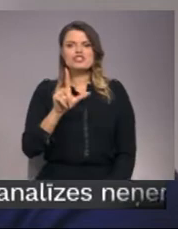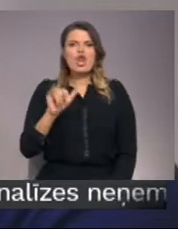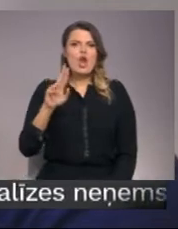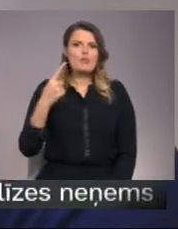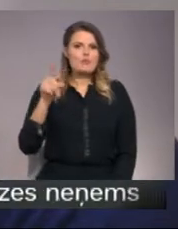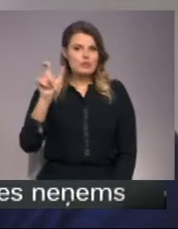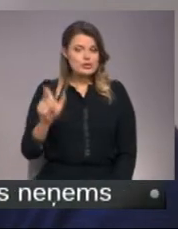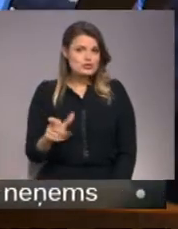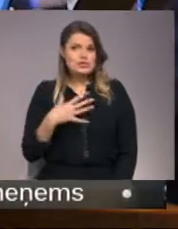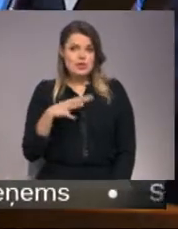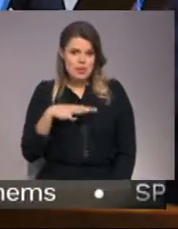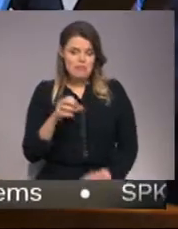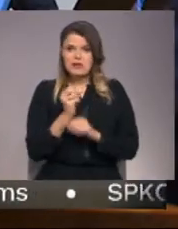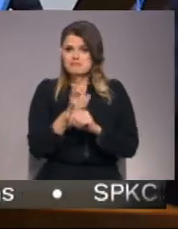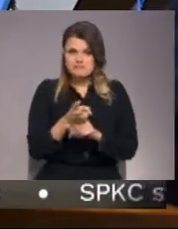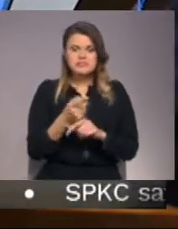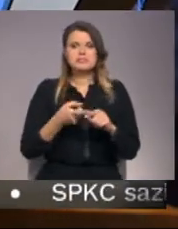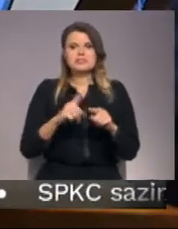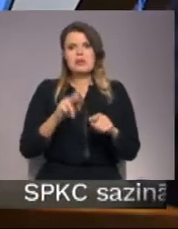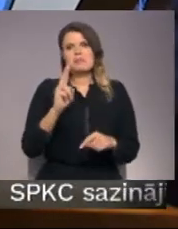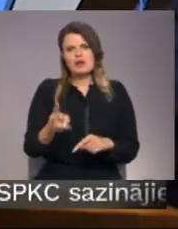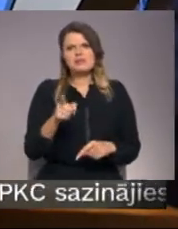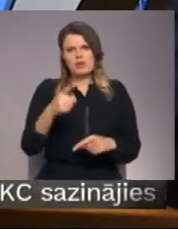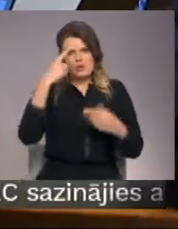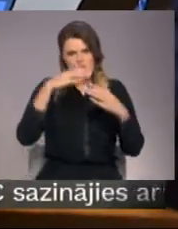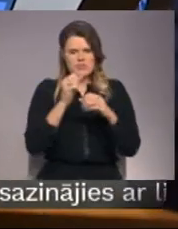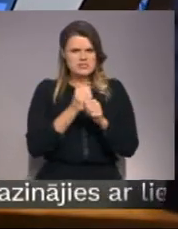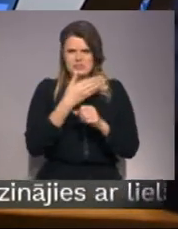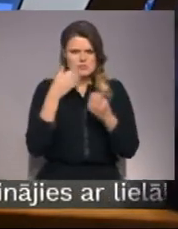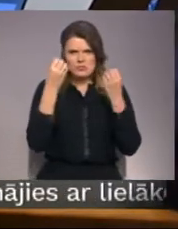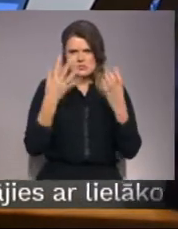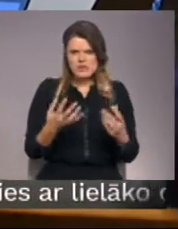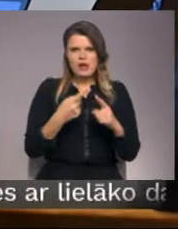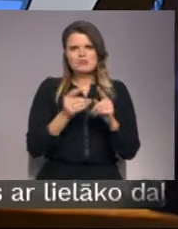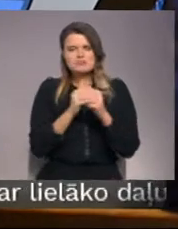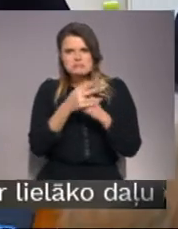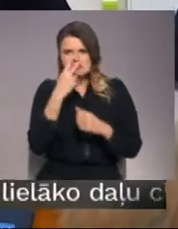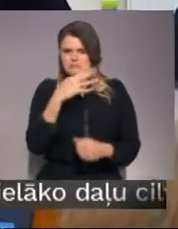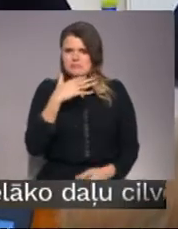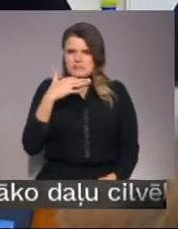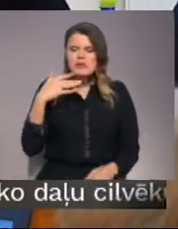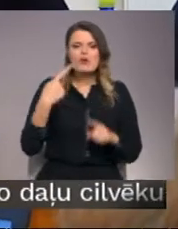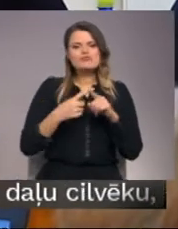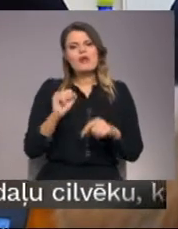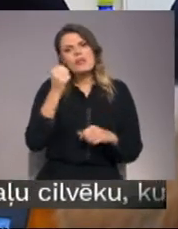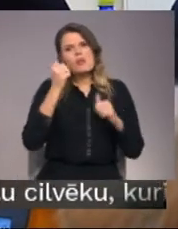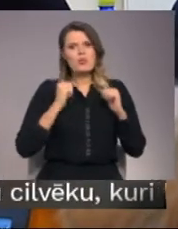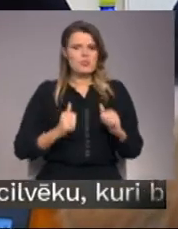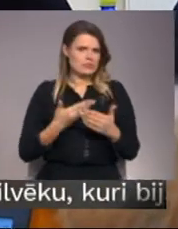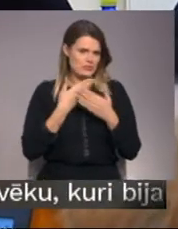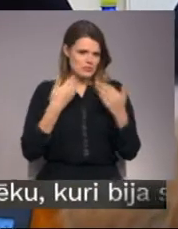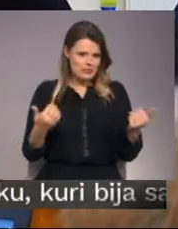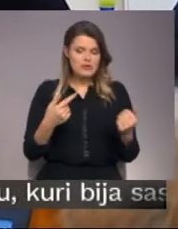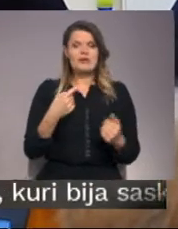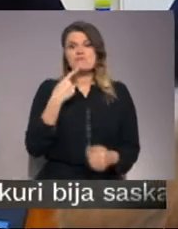galveno argumentu apvērsuma ierosinātāji minēja domas darba necaurspīdīgumu un demokrātijas trūkumu. Mācījuši deputāti